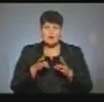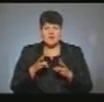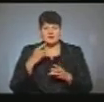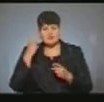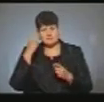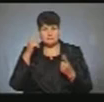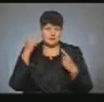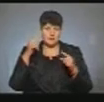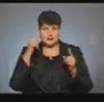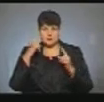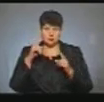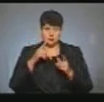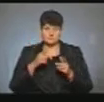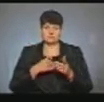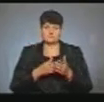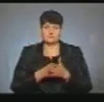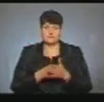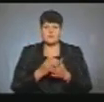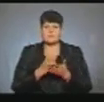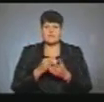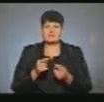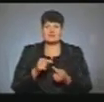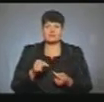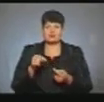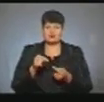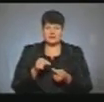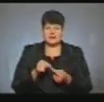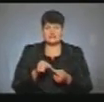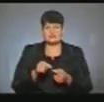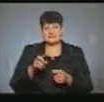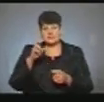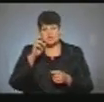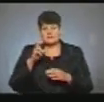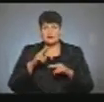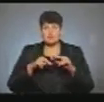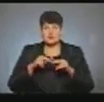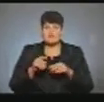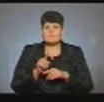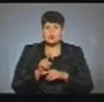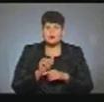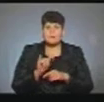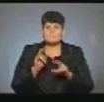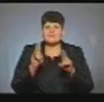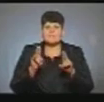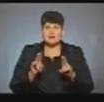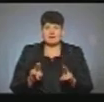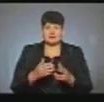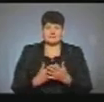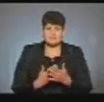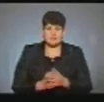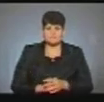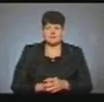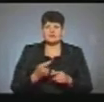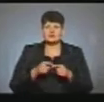і до якого він іде, має відповідати чинним державно-будівельним нормам і правилам. До прикладу, якщо